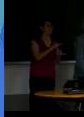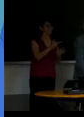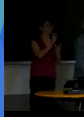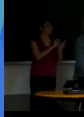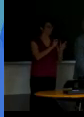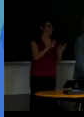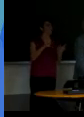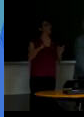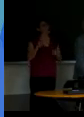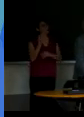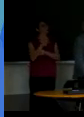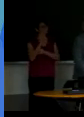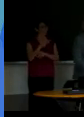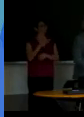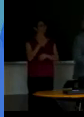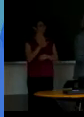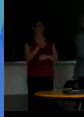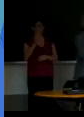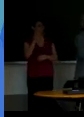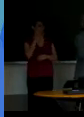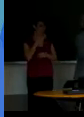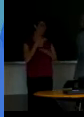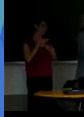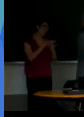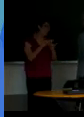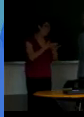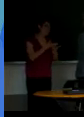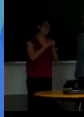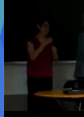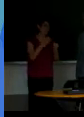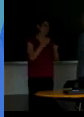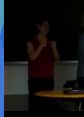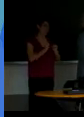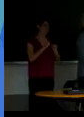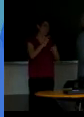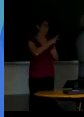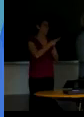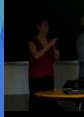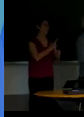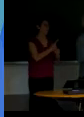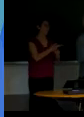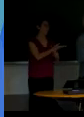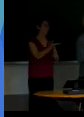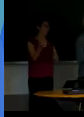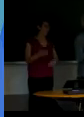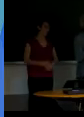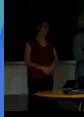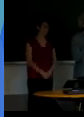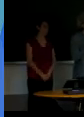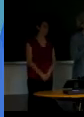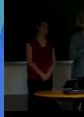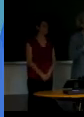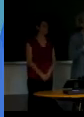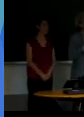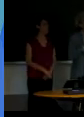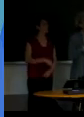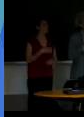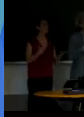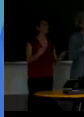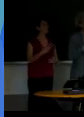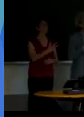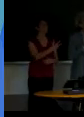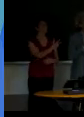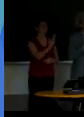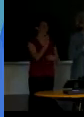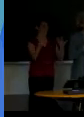esigenze. Allora, molto brevemente, perché non è un qualcosa che vi interessa, diciamo, a strettissimo giro, no? Dopo la laurea triennale, noi